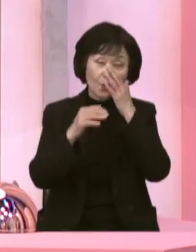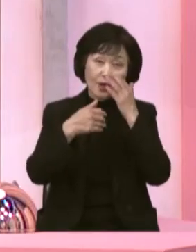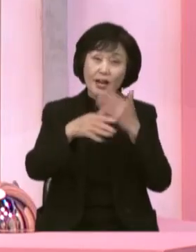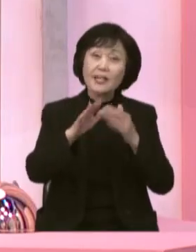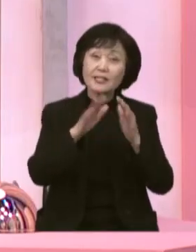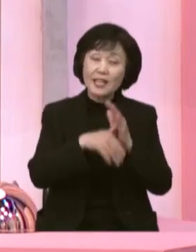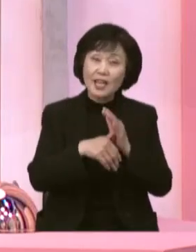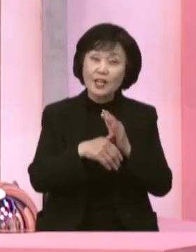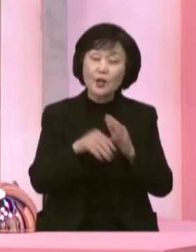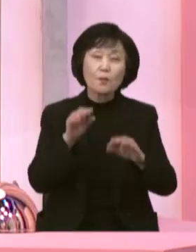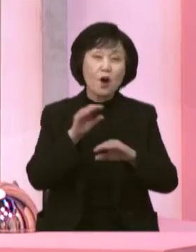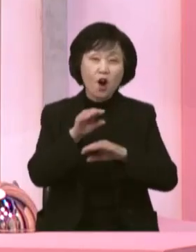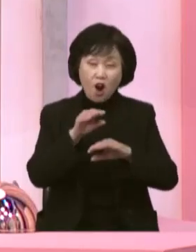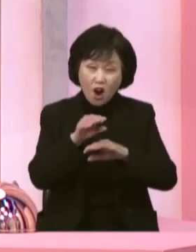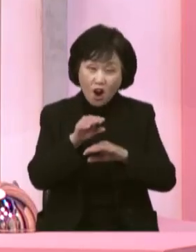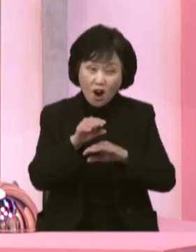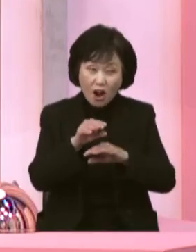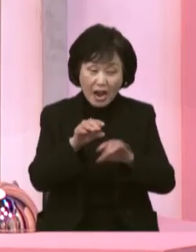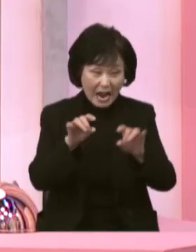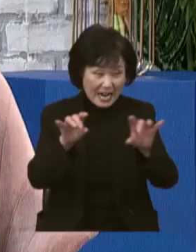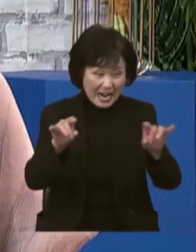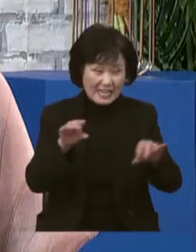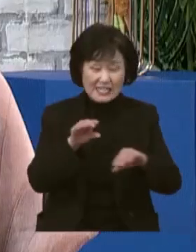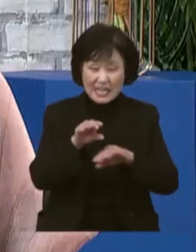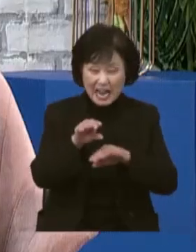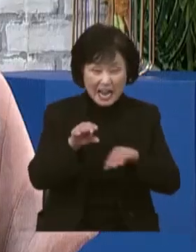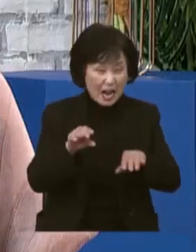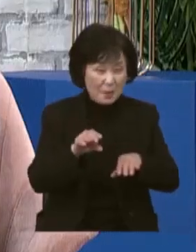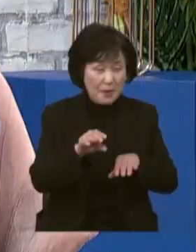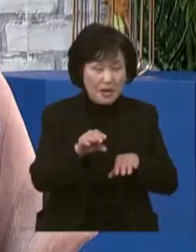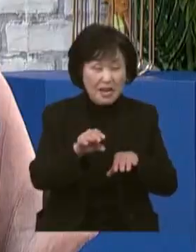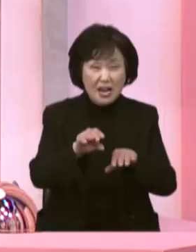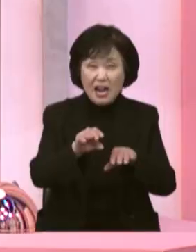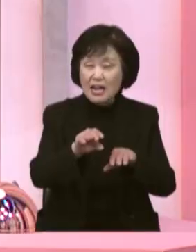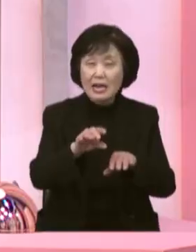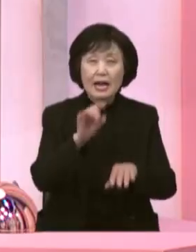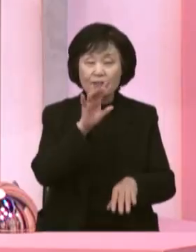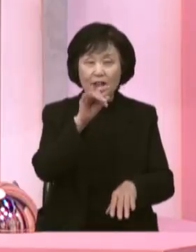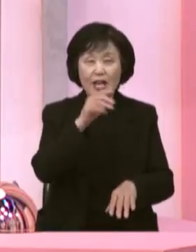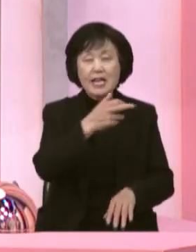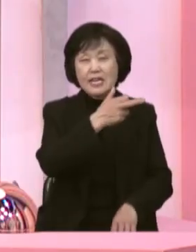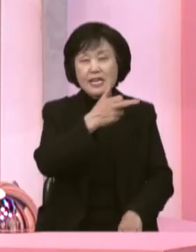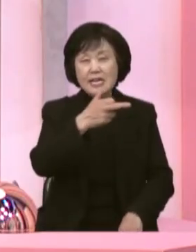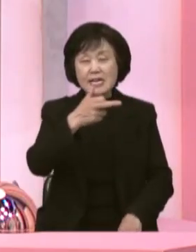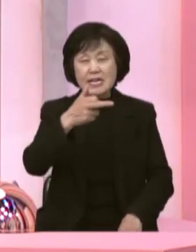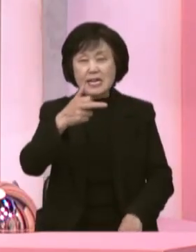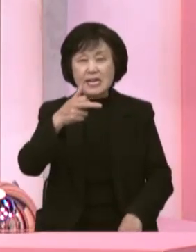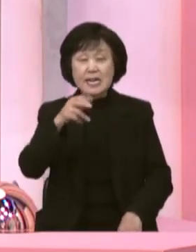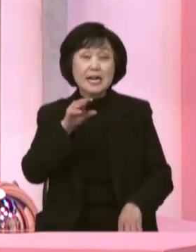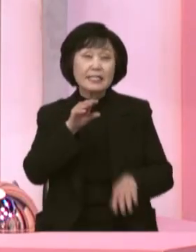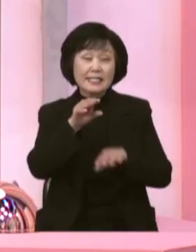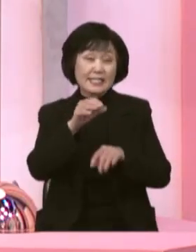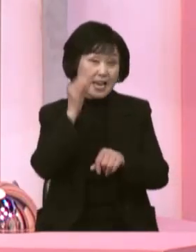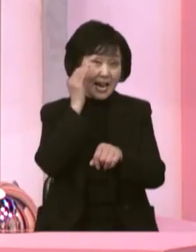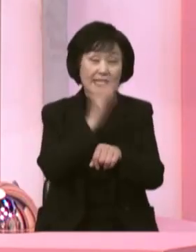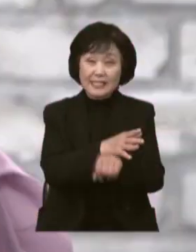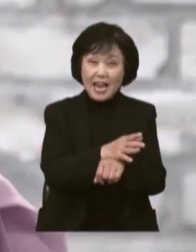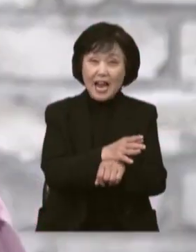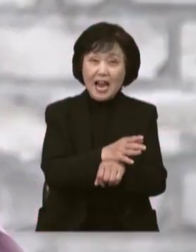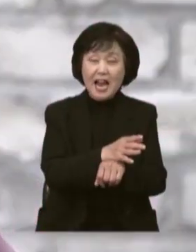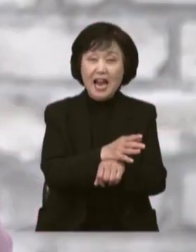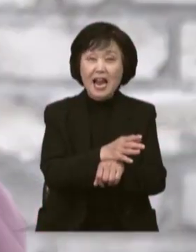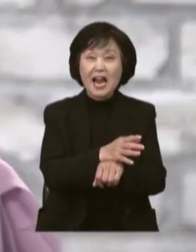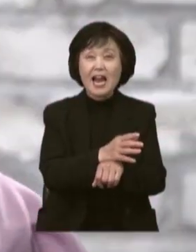안에서 가면서 4-5시간씩 간단 말이에요. 그렇죠. 멀리 가면 그렇죠. 찬양하고 기도하고 찬양하고 기도하고